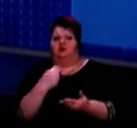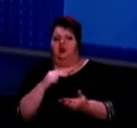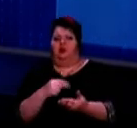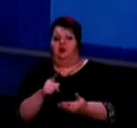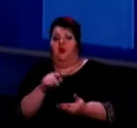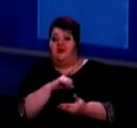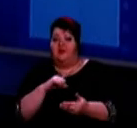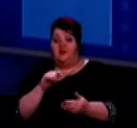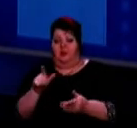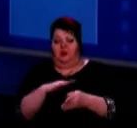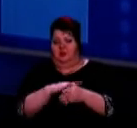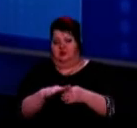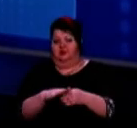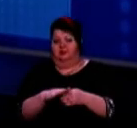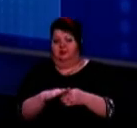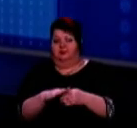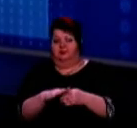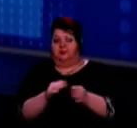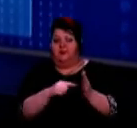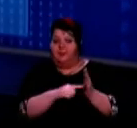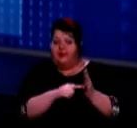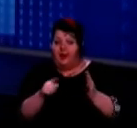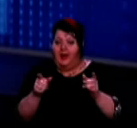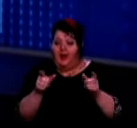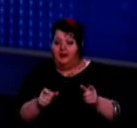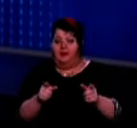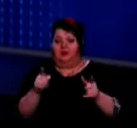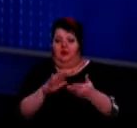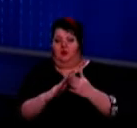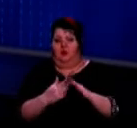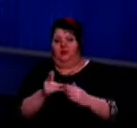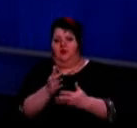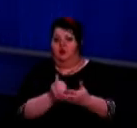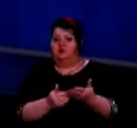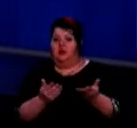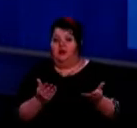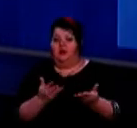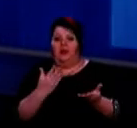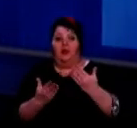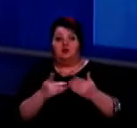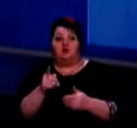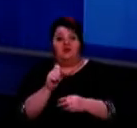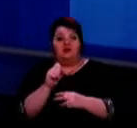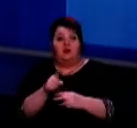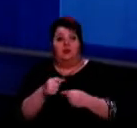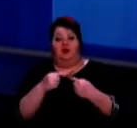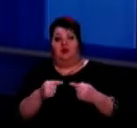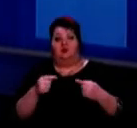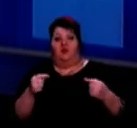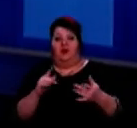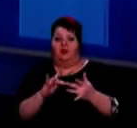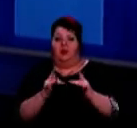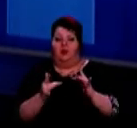ви самі не слідкували за термінами і умовами його зберігання. Якщо ви замовляєте товари онлайн, перш за